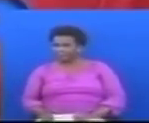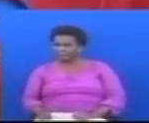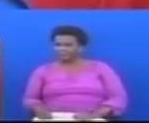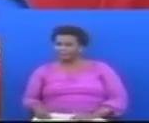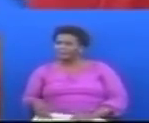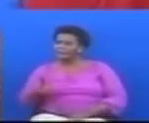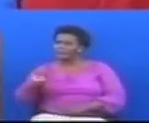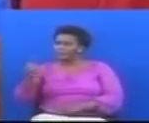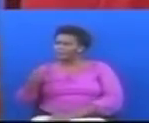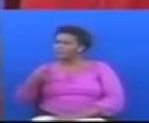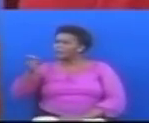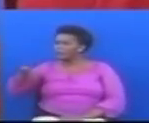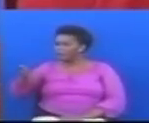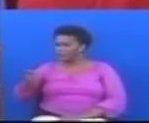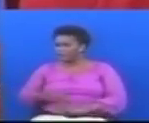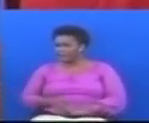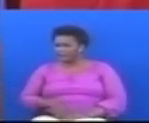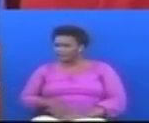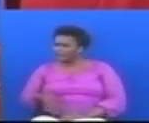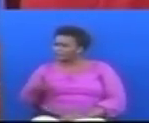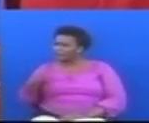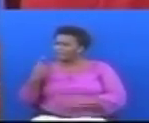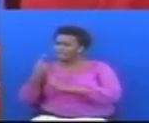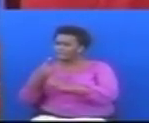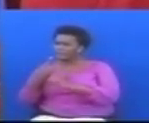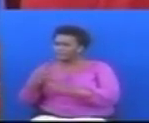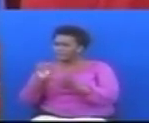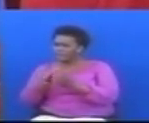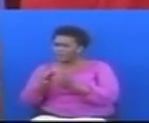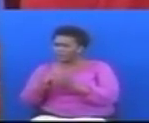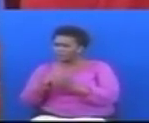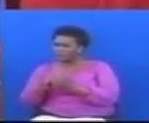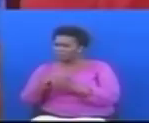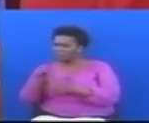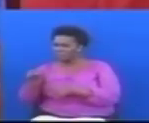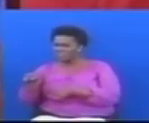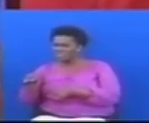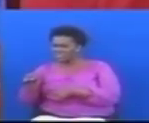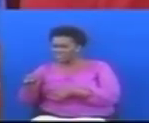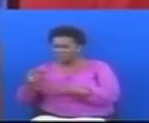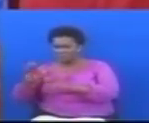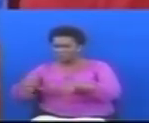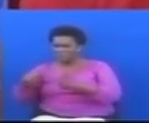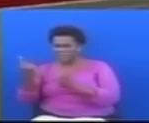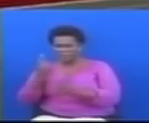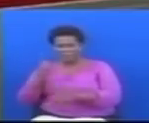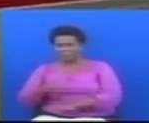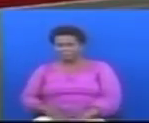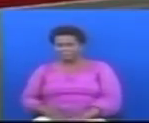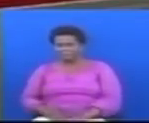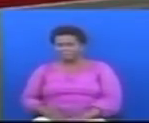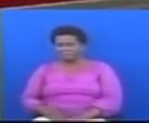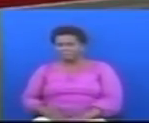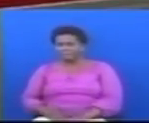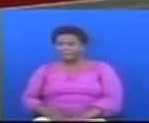kwa sababu sio hapa tu bungeni, ameendelea kufuatilia sana barabara za mkoa wa Njombe. Na niseme kwamba katika mwaka wa